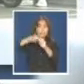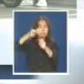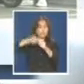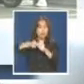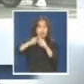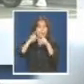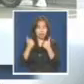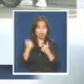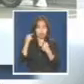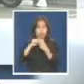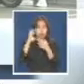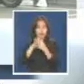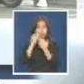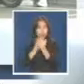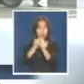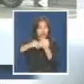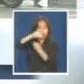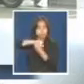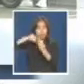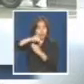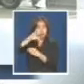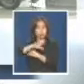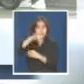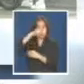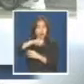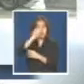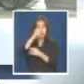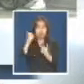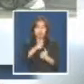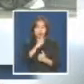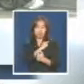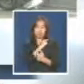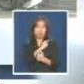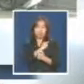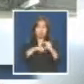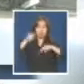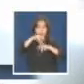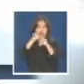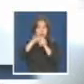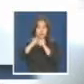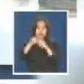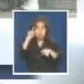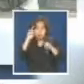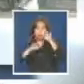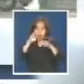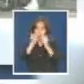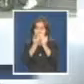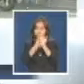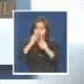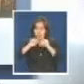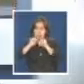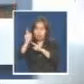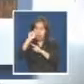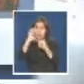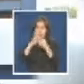ในเรื่องของสถานะทางการเงินการคลังนะครับซึ่งเราก็ต้องดูแลในเรื่องของประมาณการขาดดุลต่างๆไม่ให้เสียวินัยทางการเ